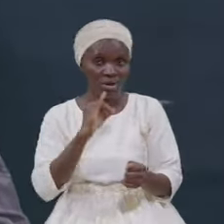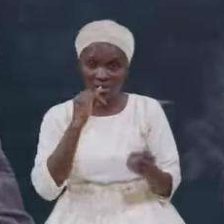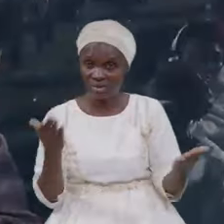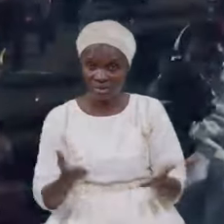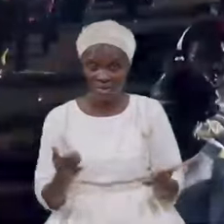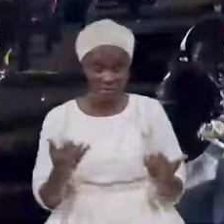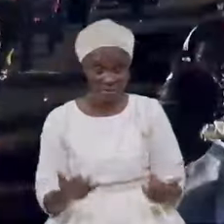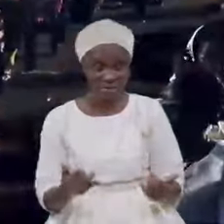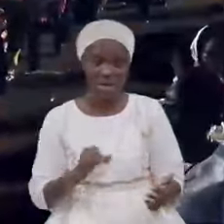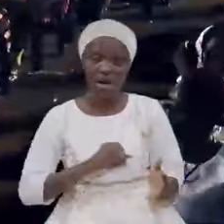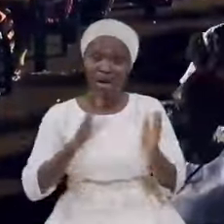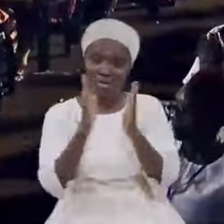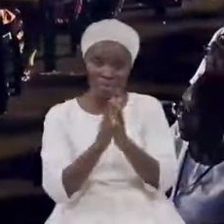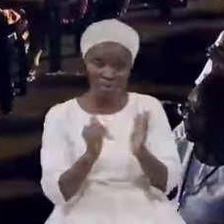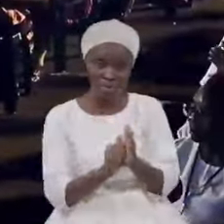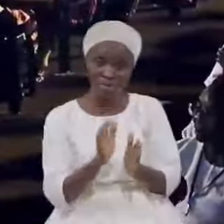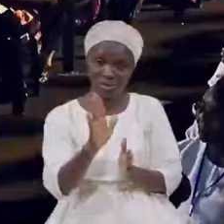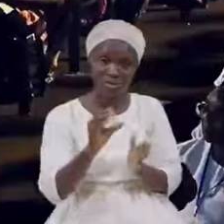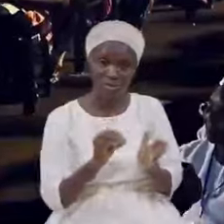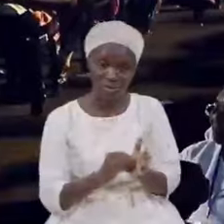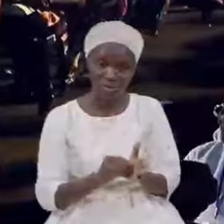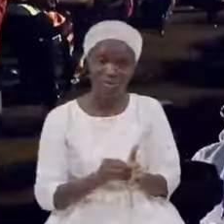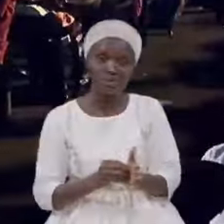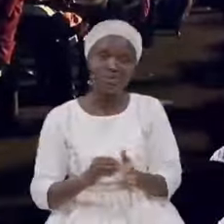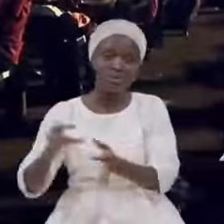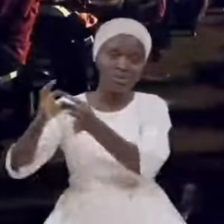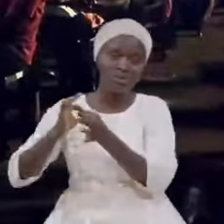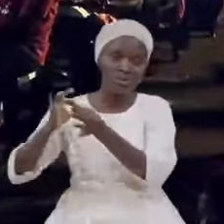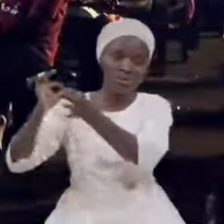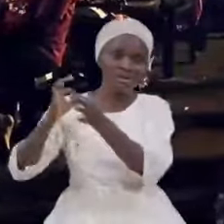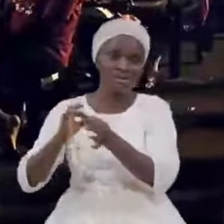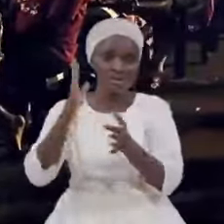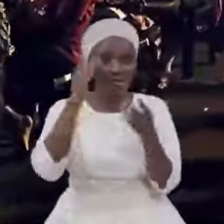de Jésus. Est-ce que j'entends un grand amen là-bas?